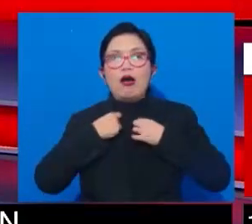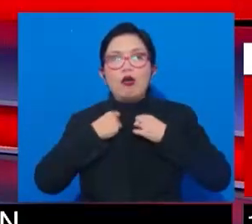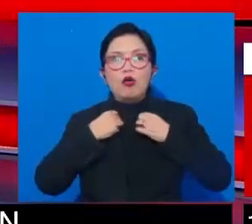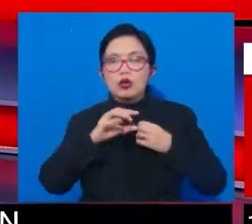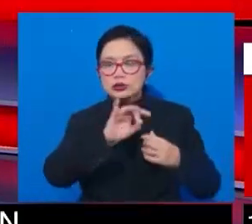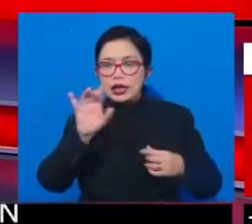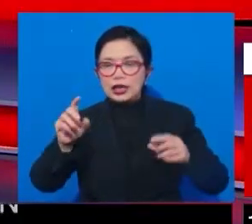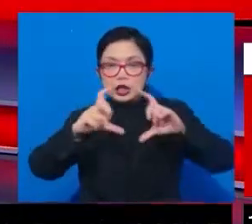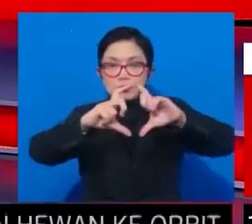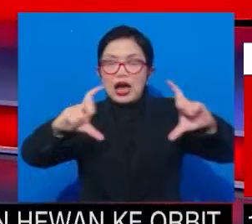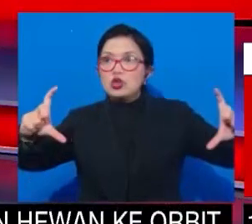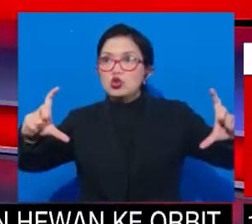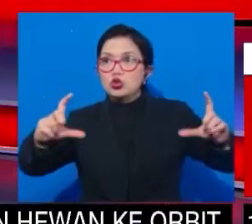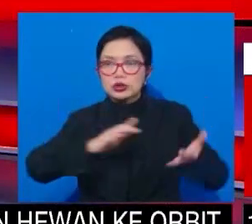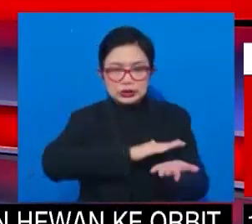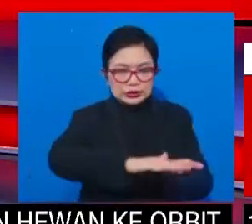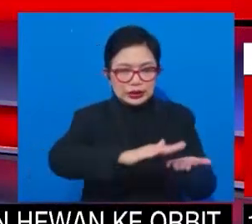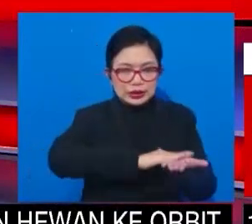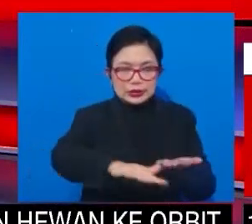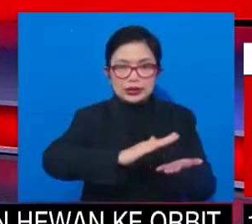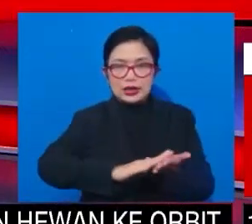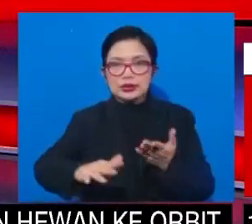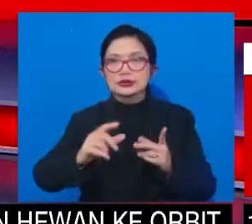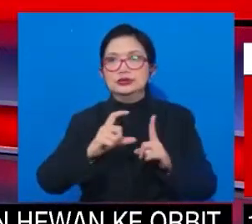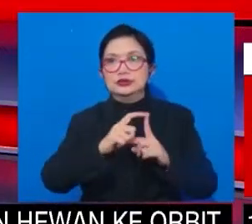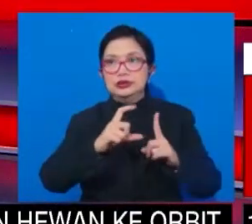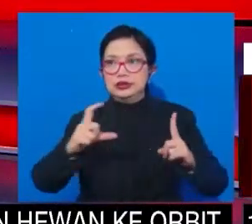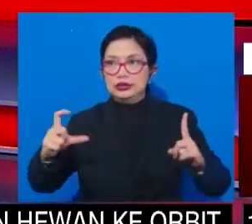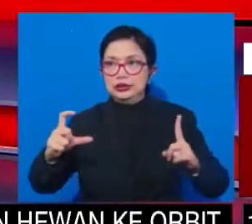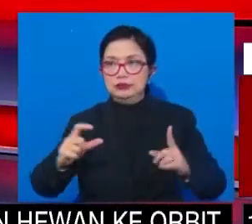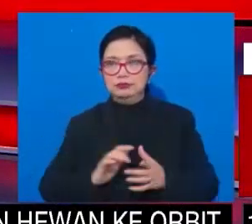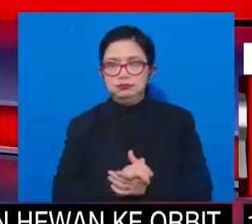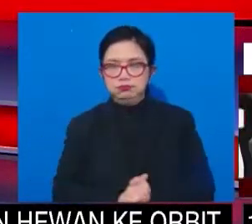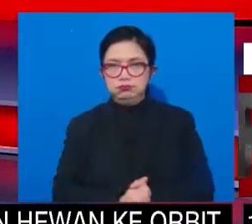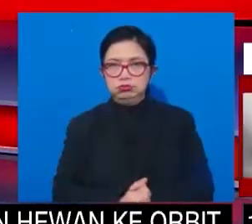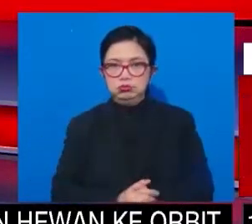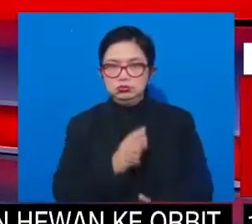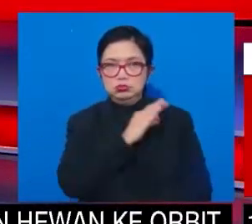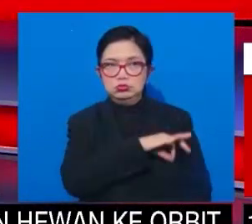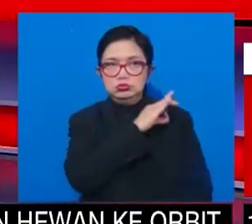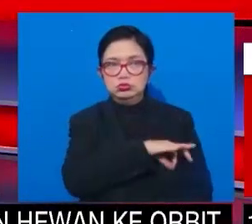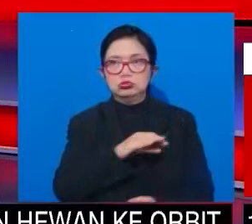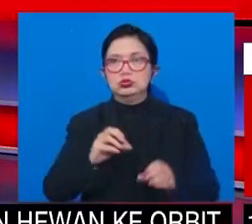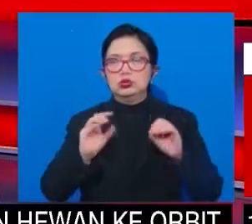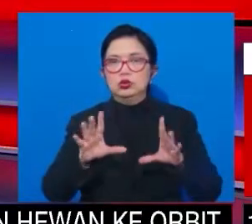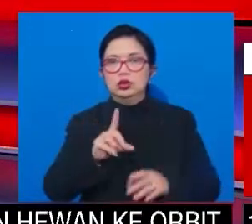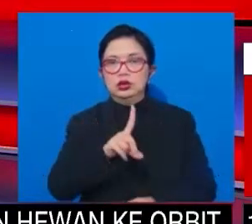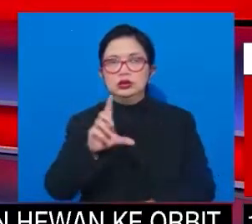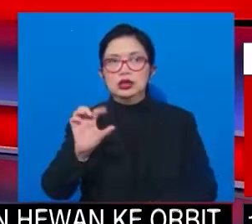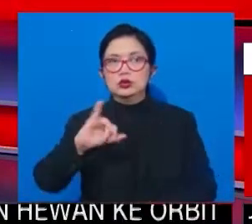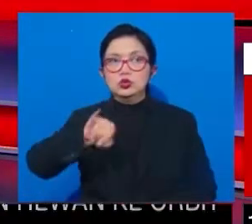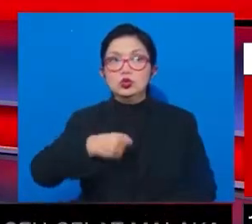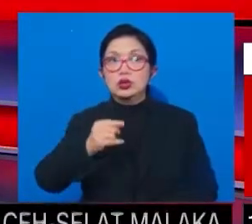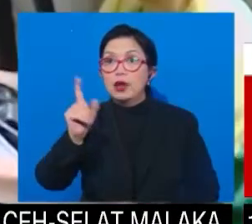warga di Kebumen, Jawa Tengah. Ia memproduksi jas hujan rumahan yang mampu meraup omset hingga ratusan juta per hari.